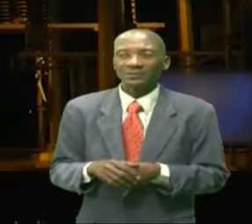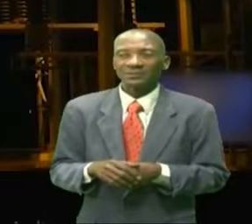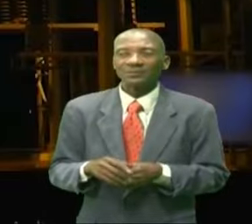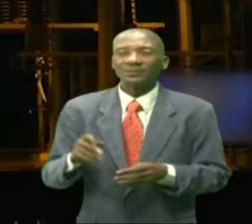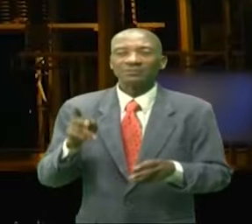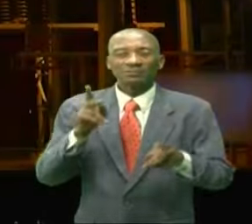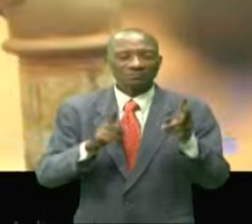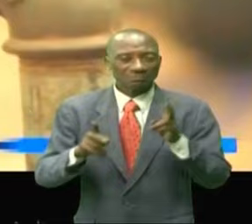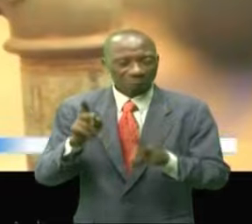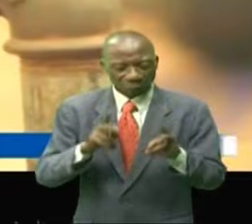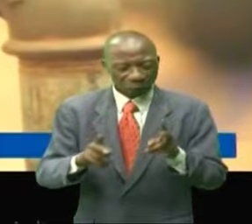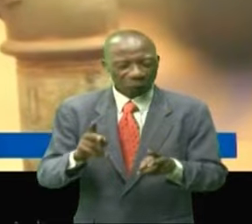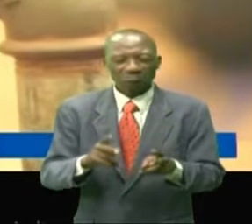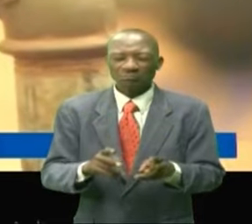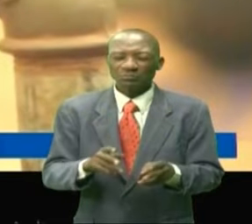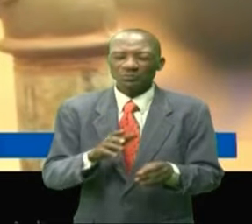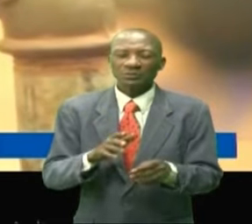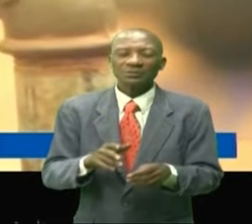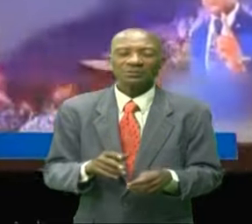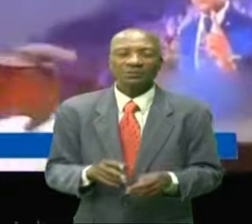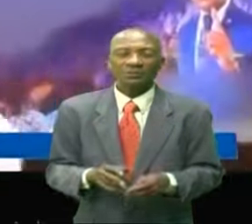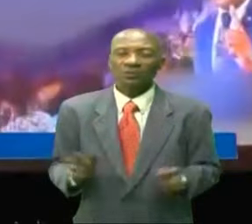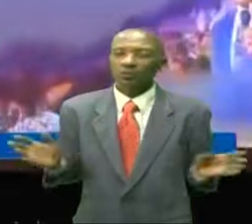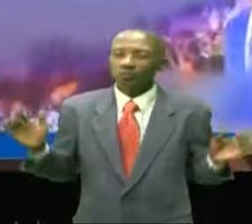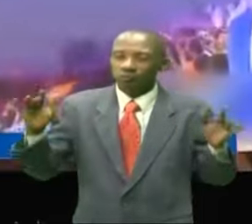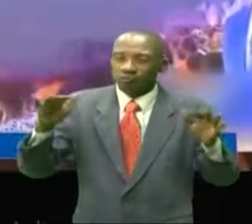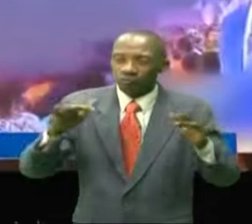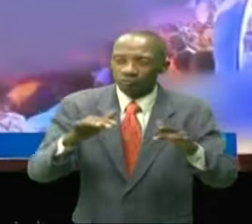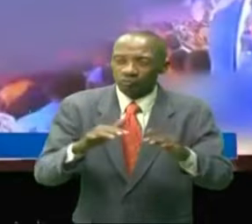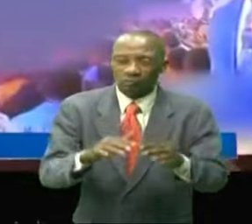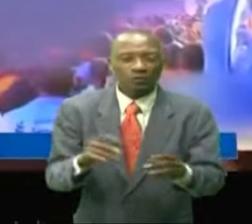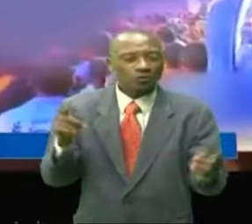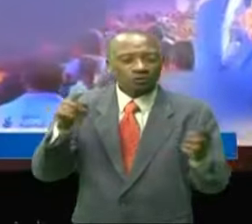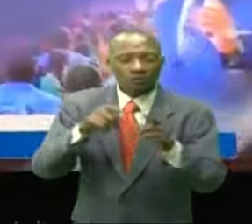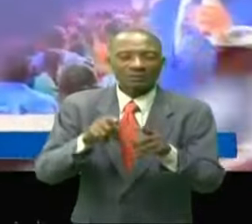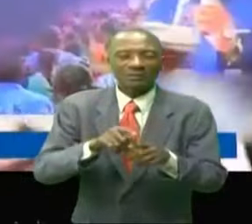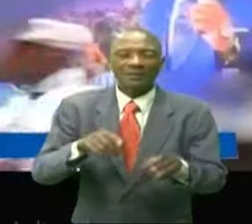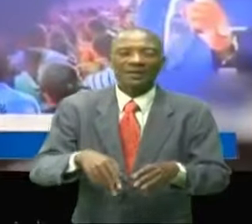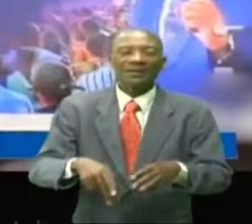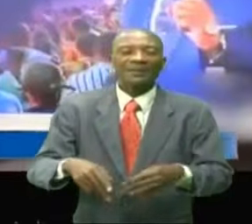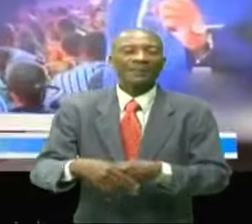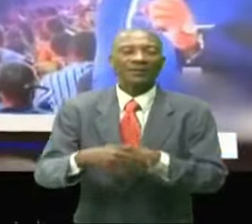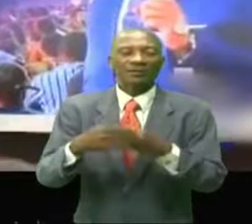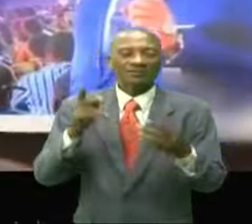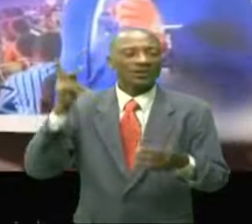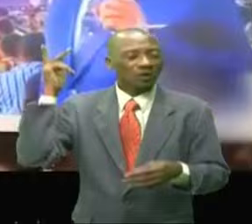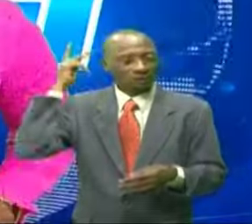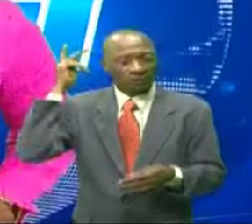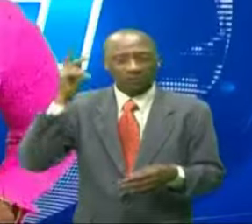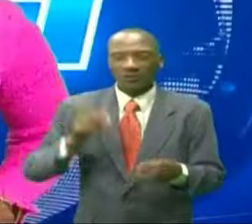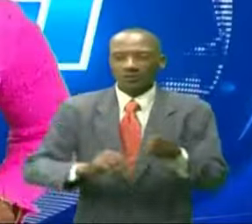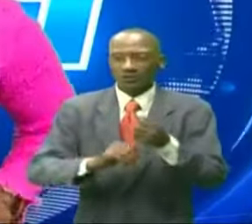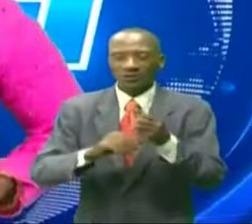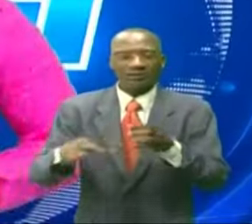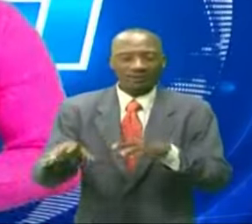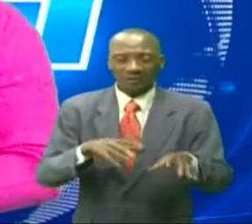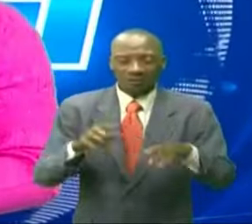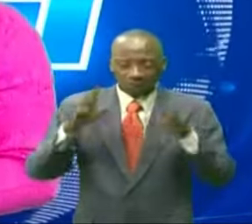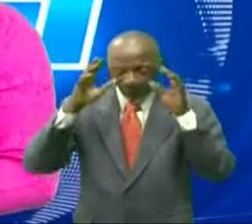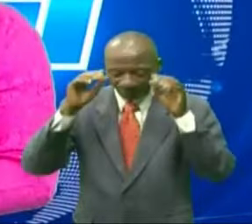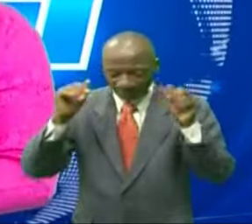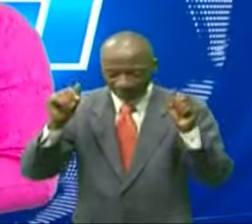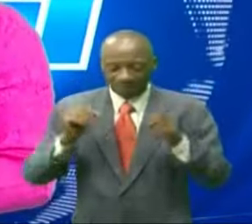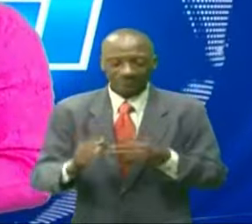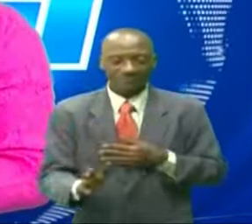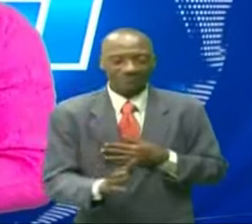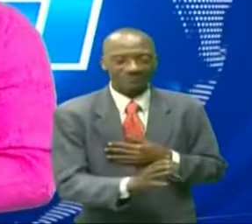politique participative, incluant des communautés pour plus d'efficacité dans les actions. Un nouveau